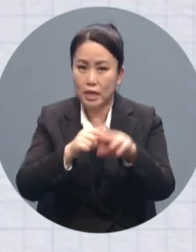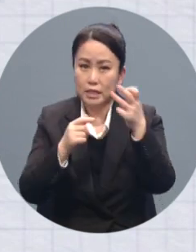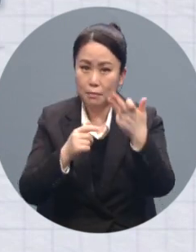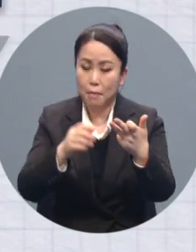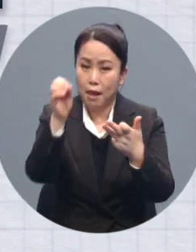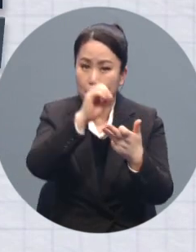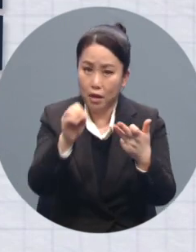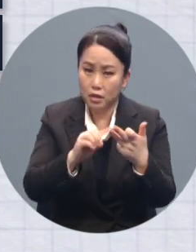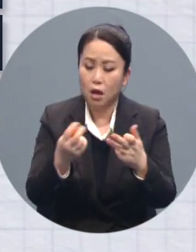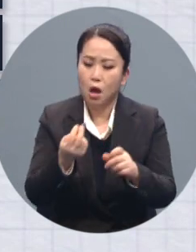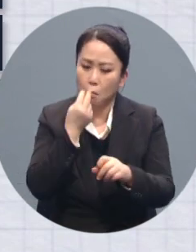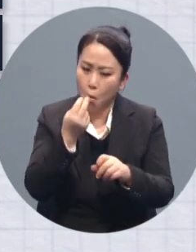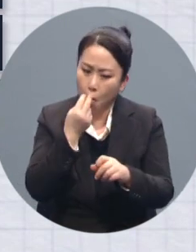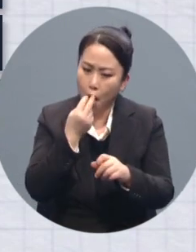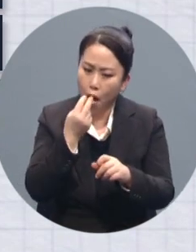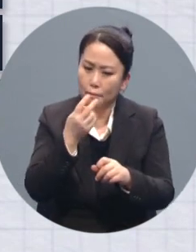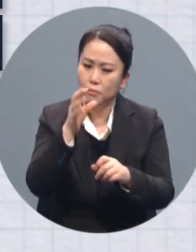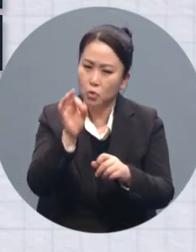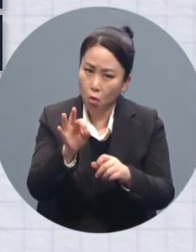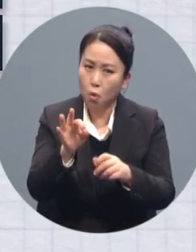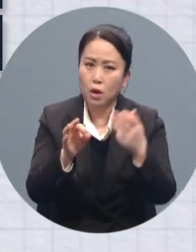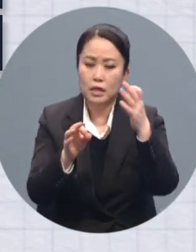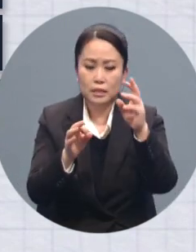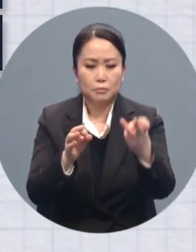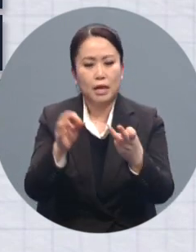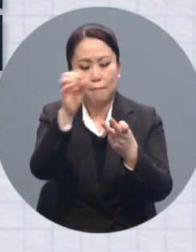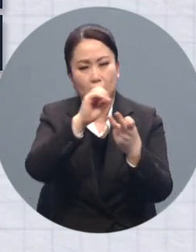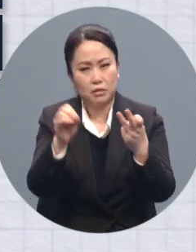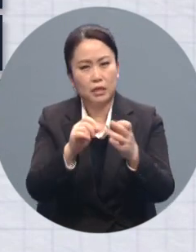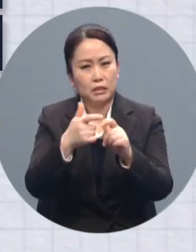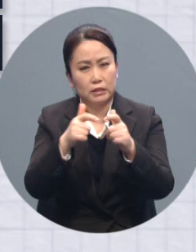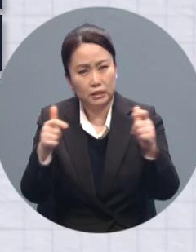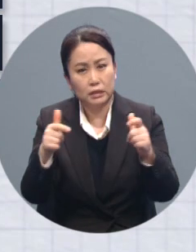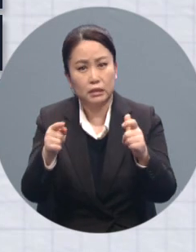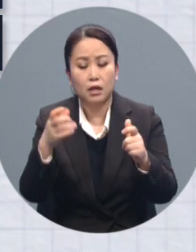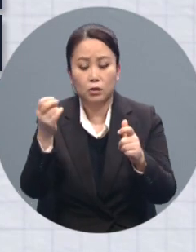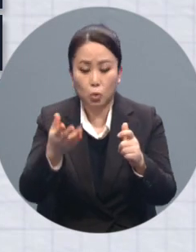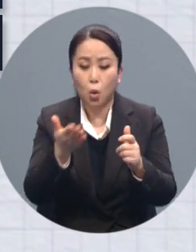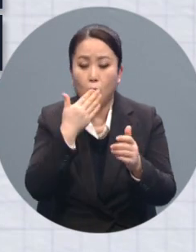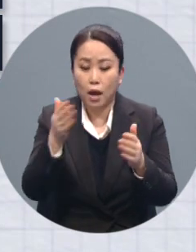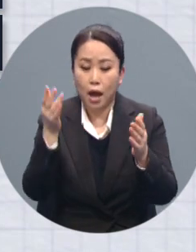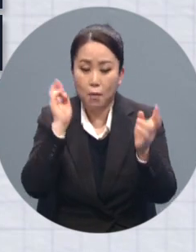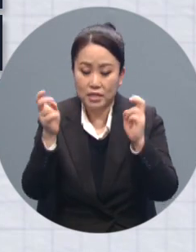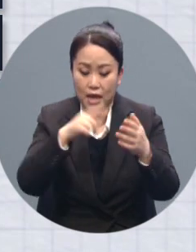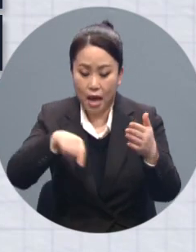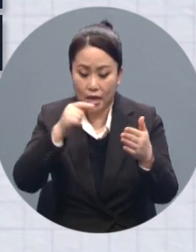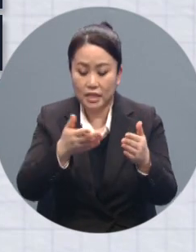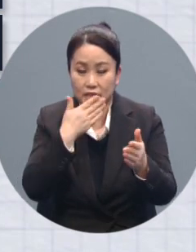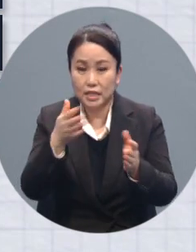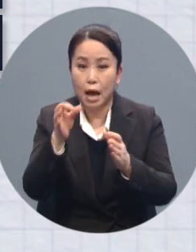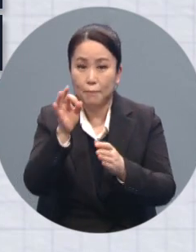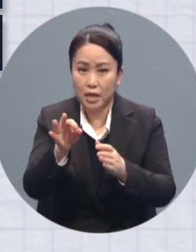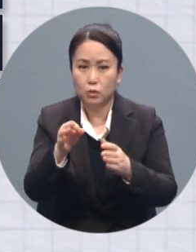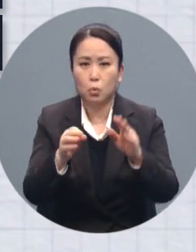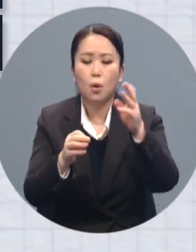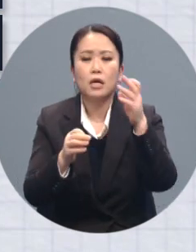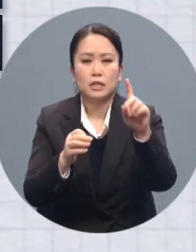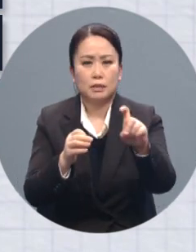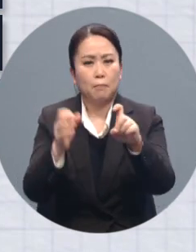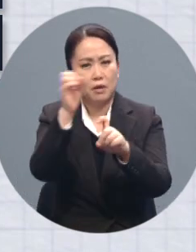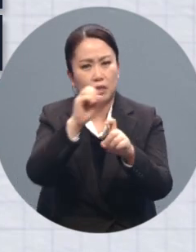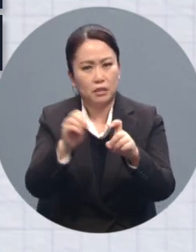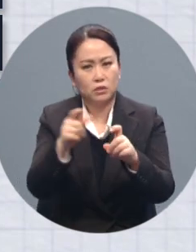보험 서비스료 13%, 치킨 11%, 구내 식당 식사비도 7% 오르는 등 부산